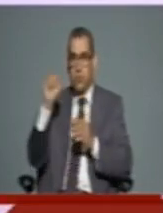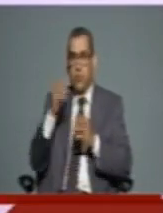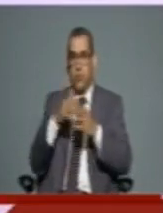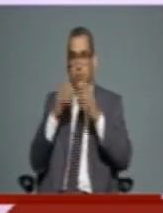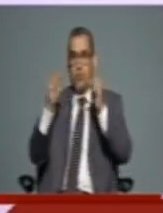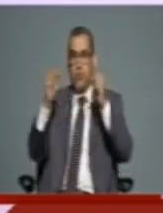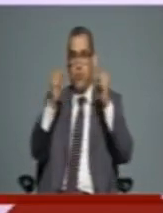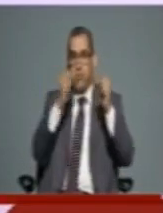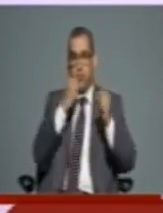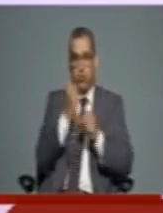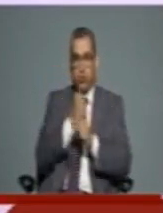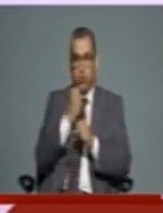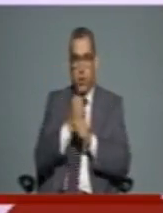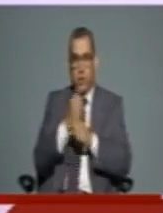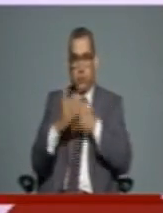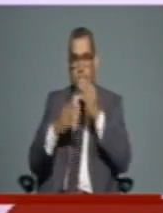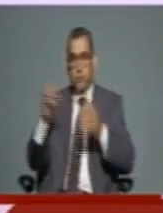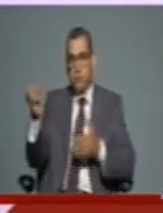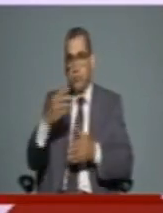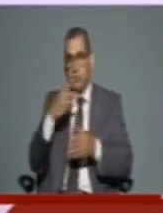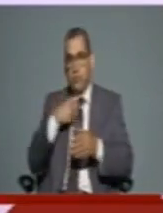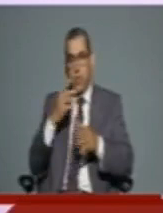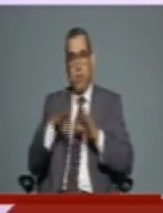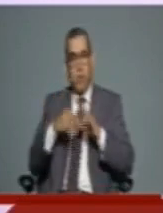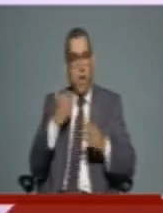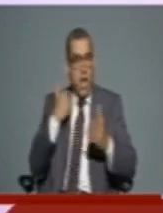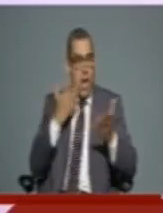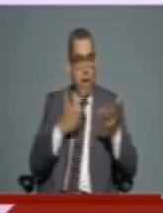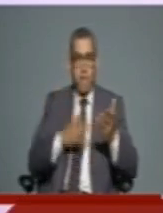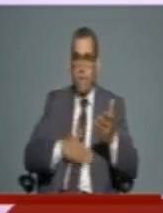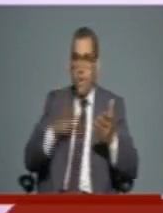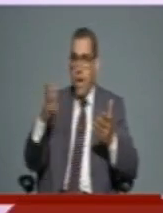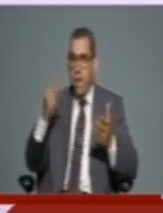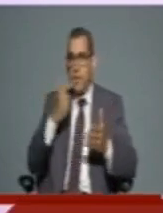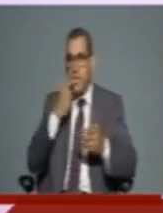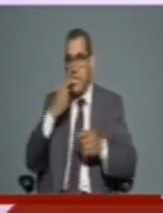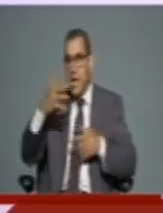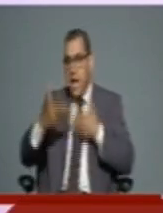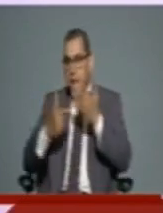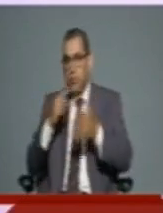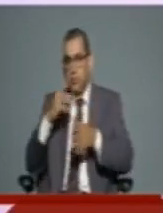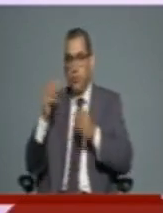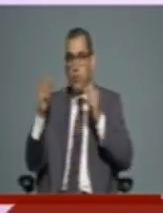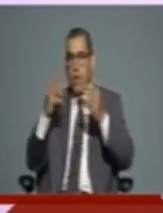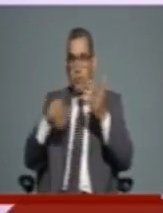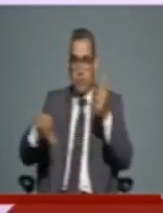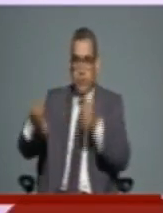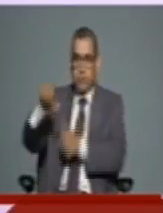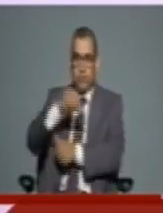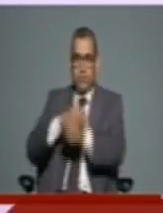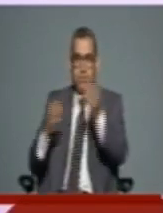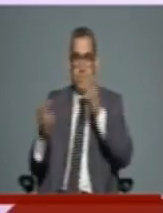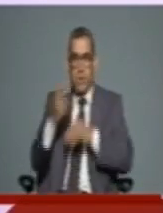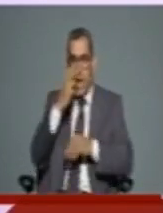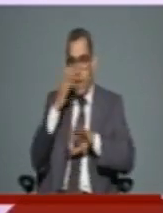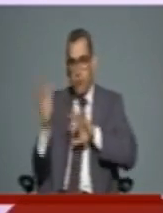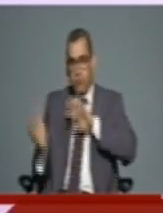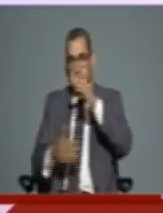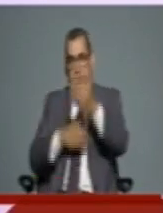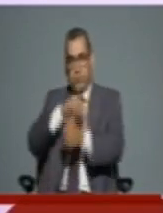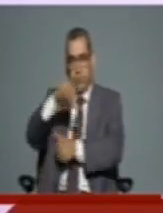تشتغل فراخ قد ايه، لحمة قد ايه، خضار قد ايه، سمك قد ايه، او كذلك بقية السلع